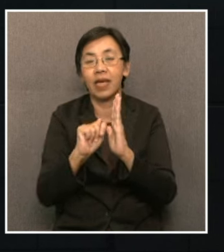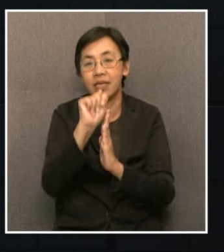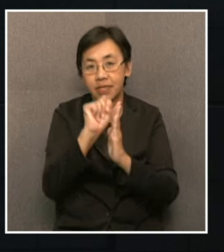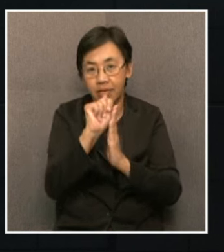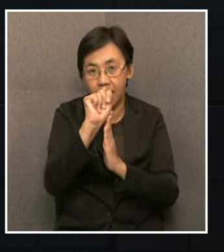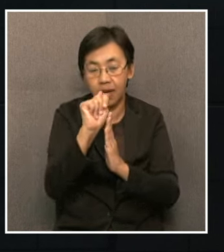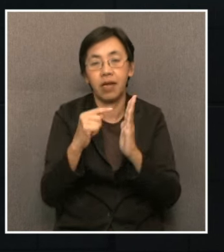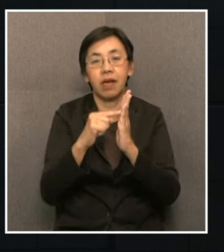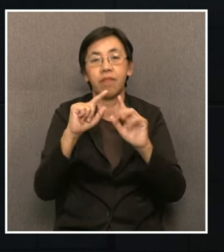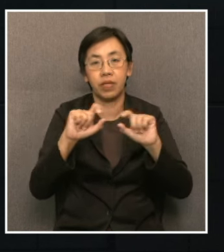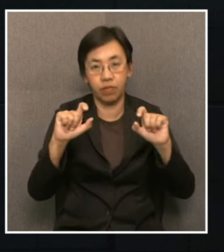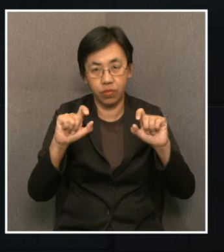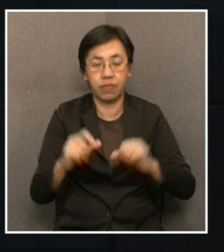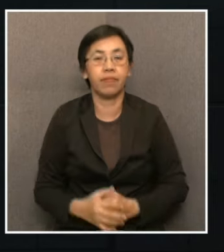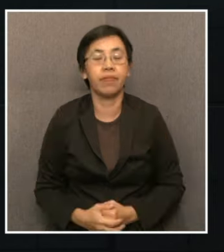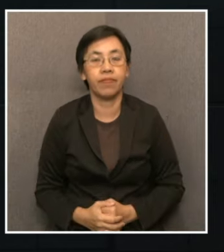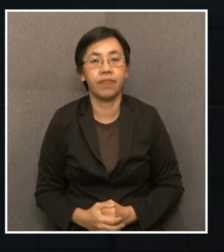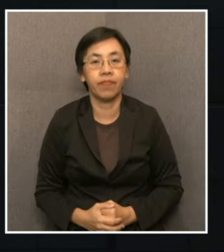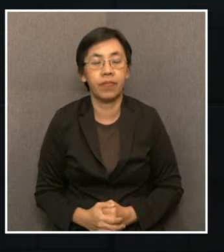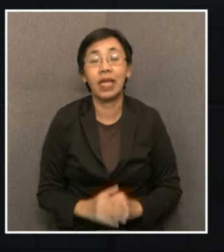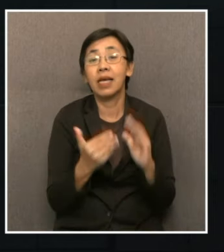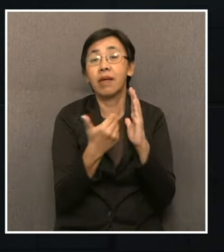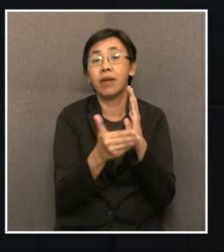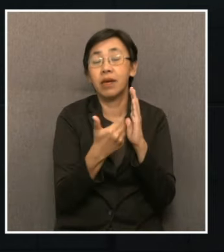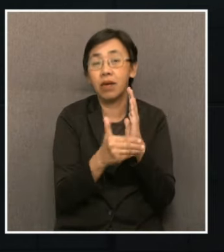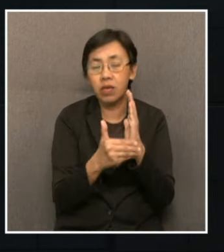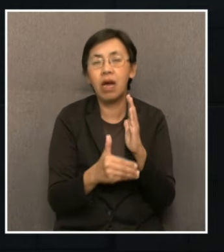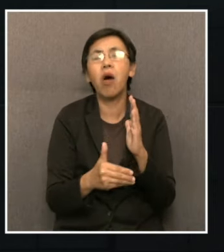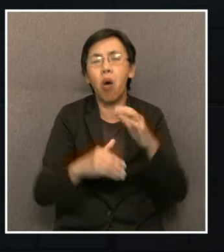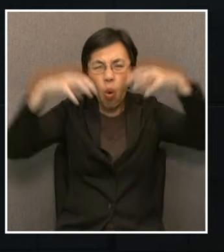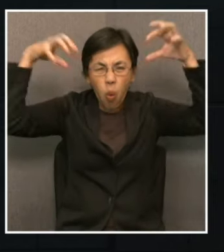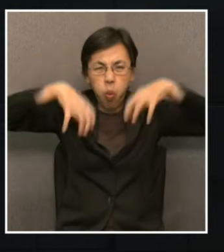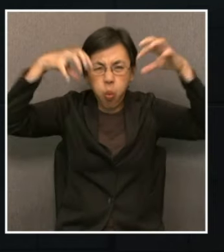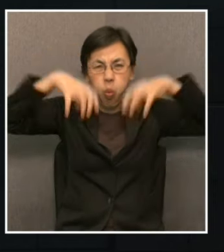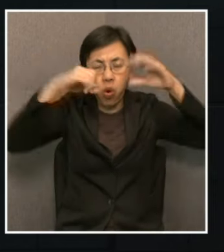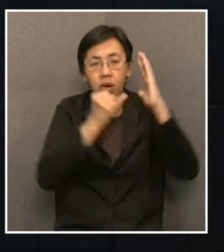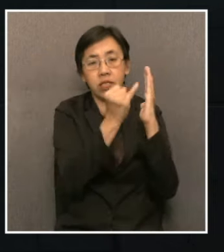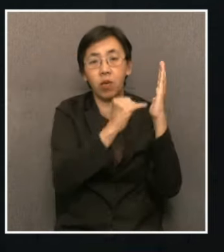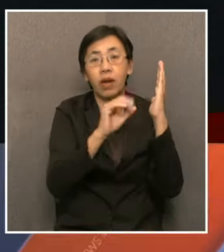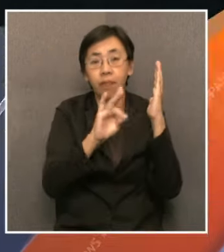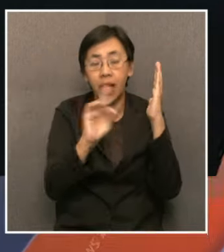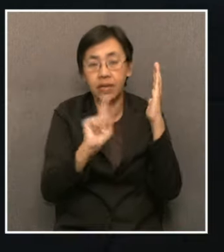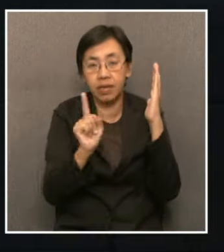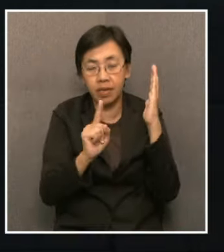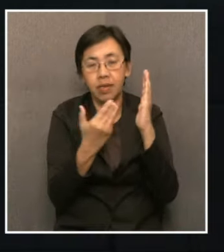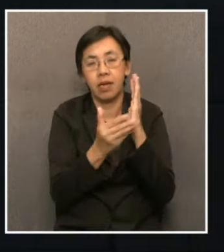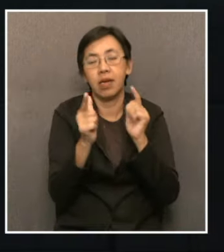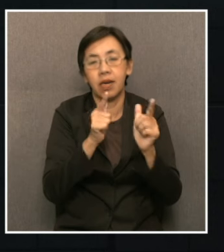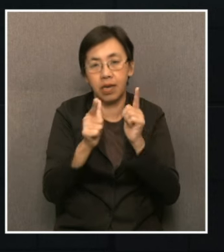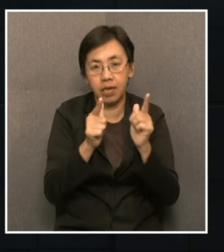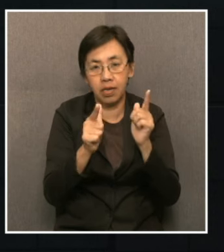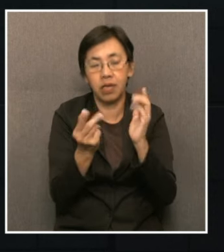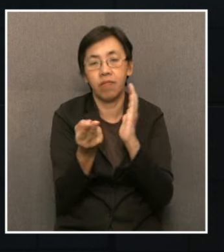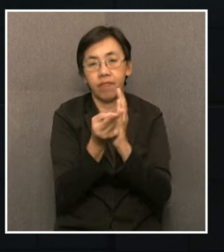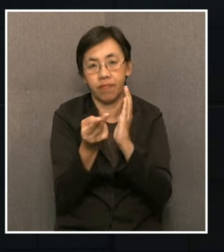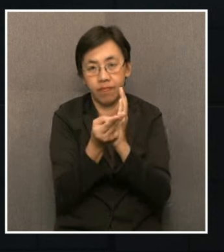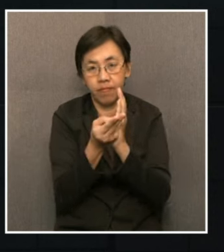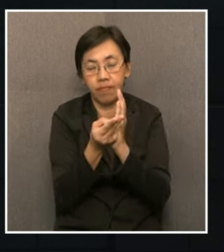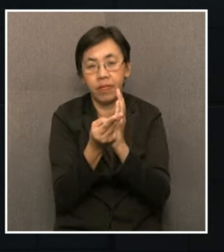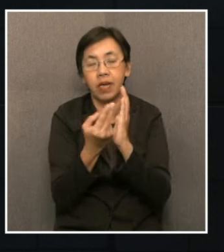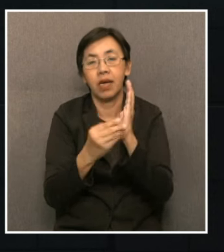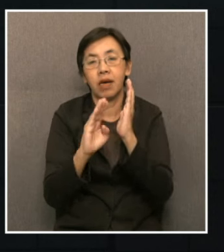รบูรณ์ครับภาคตะวันออกเฉียงเหนือเตือนภัยฝนตกหนักใน8จังหวัดได้แก่จังหวัดเลยหนองคายบึงก